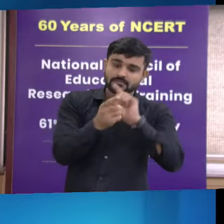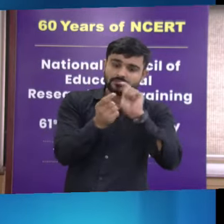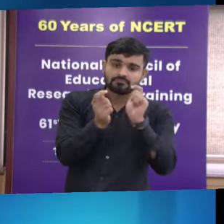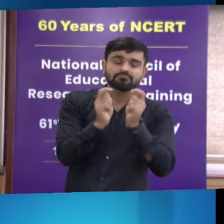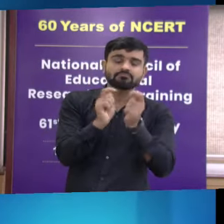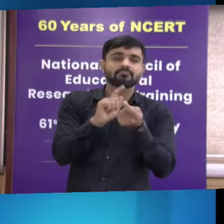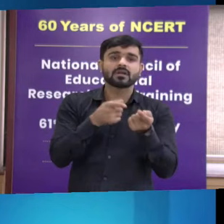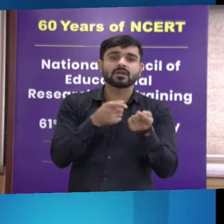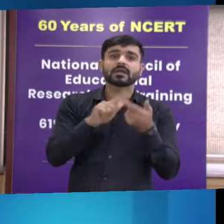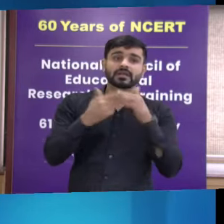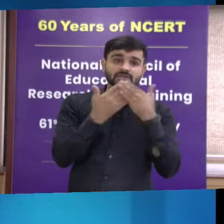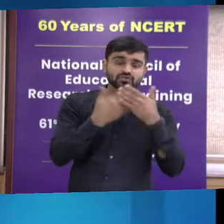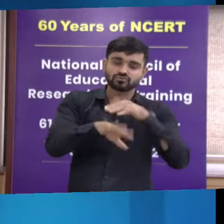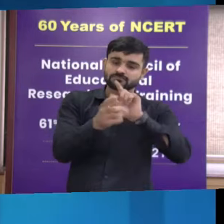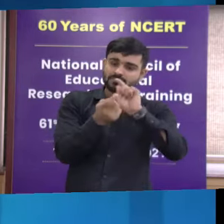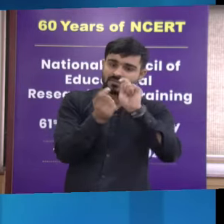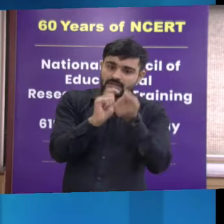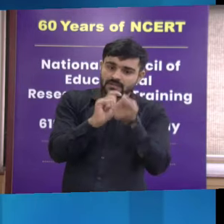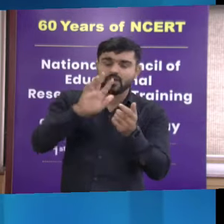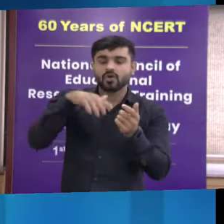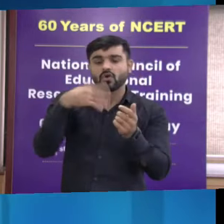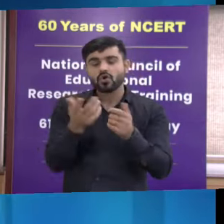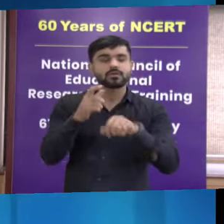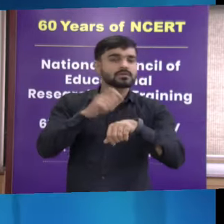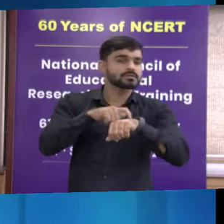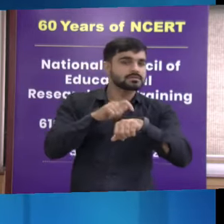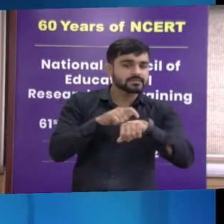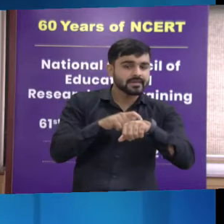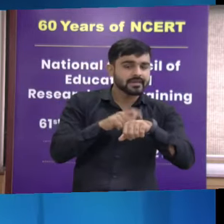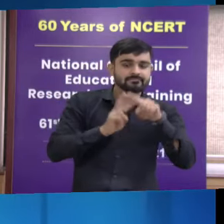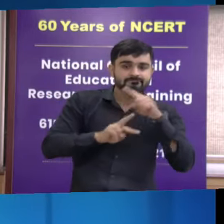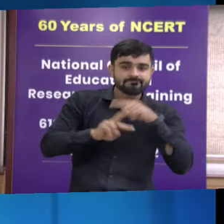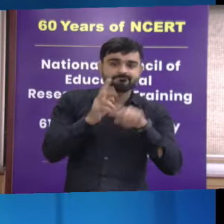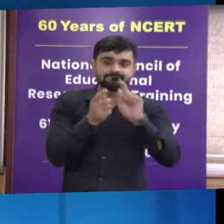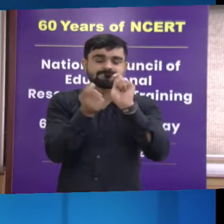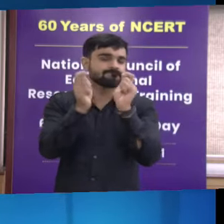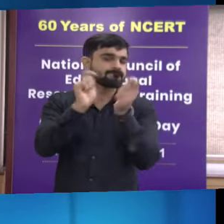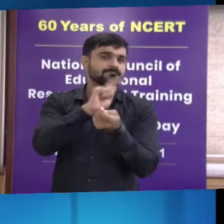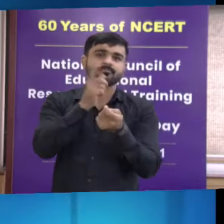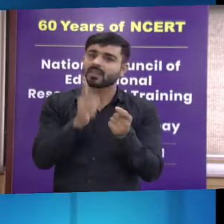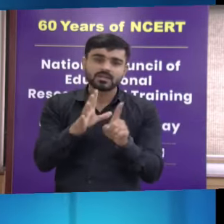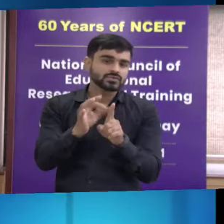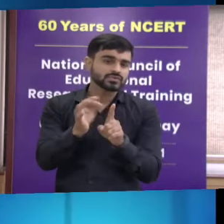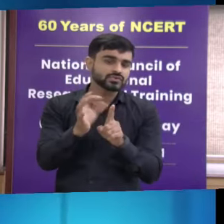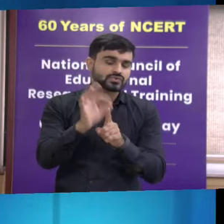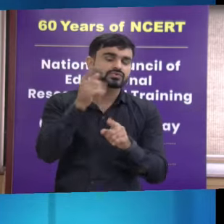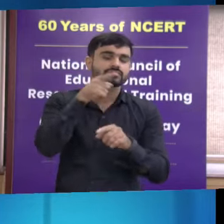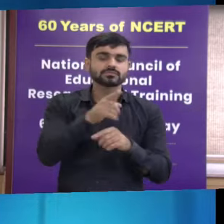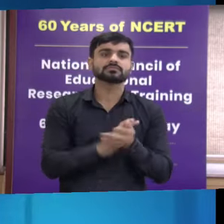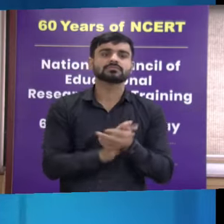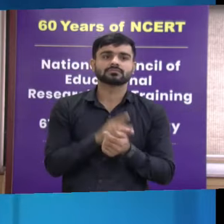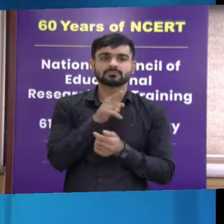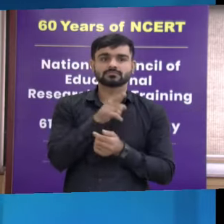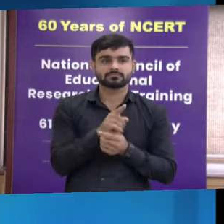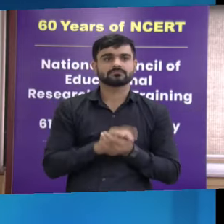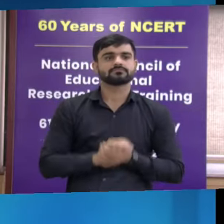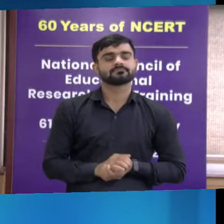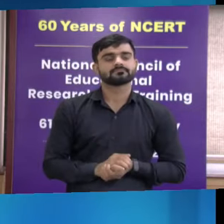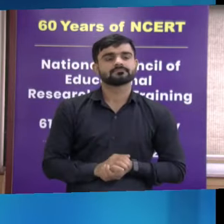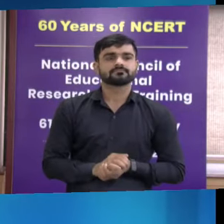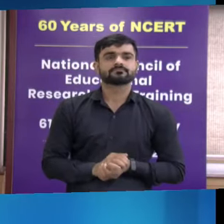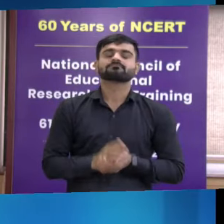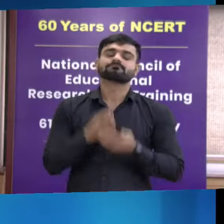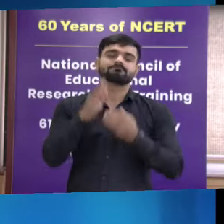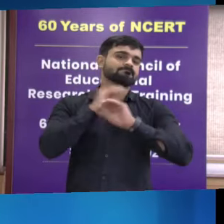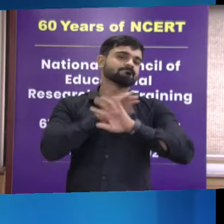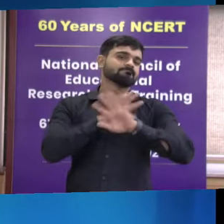से परिवर्तन किया जाए या समय अनुकूल किस तरह से परिवर्तन करना है, इस प्रकार पर भी, इस पर भी प्रकाश